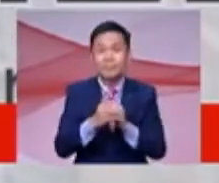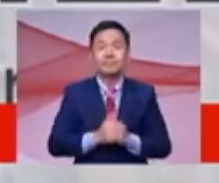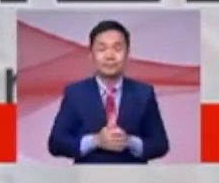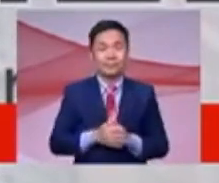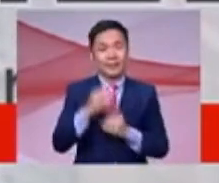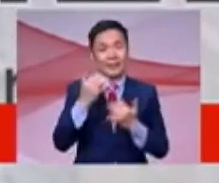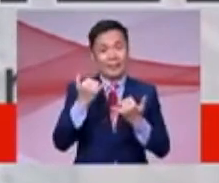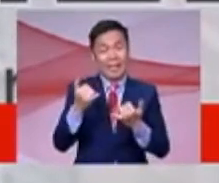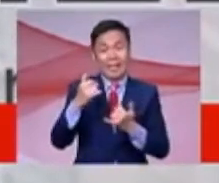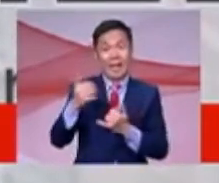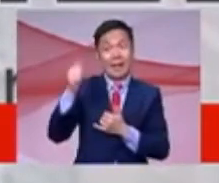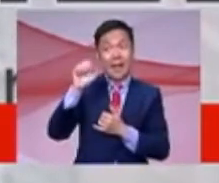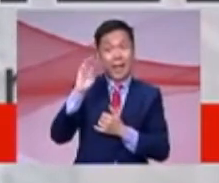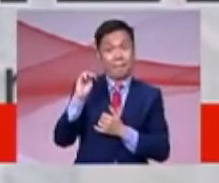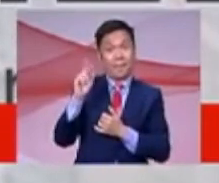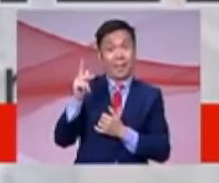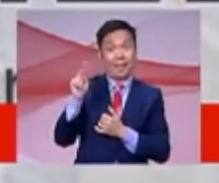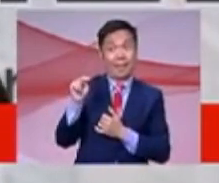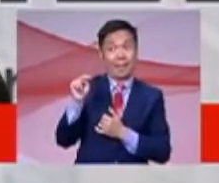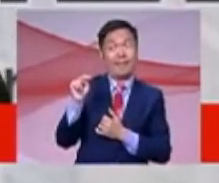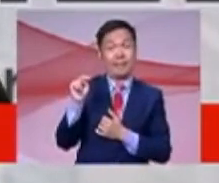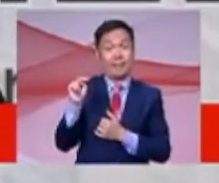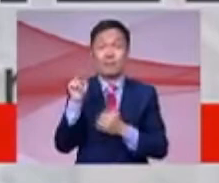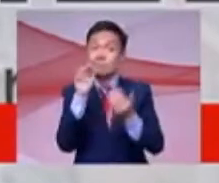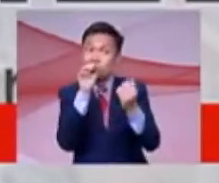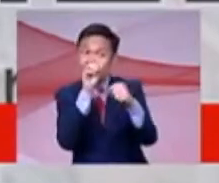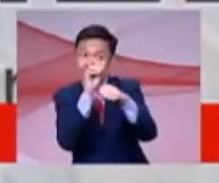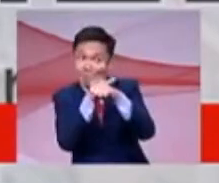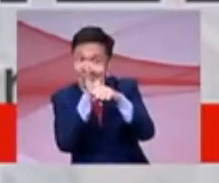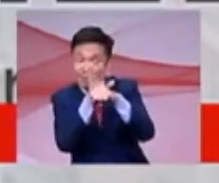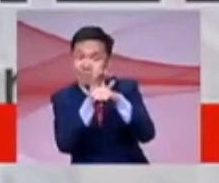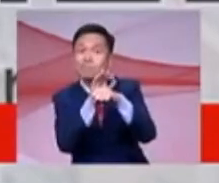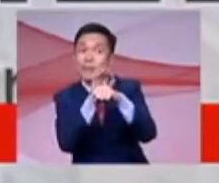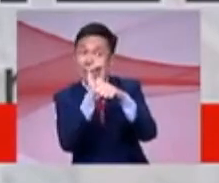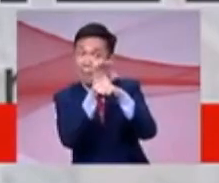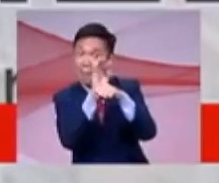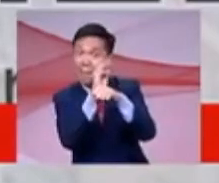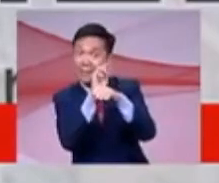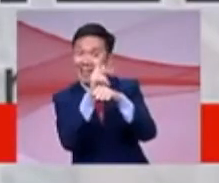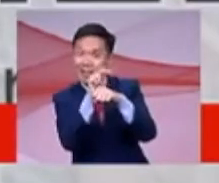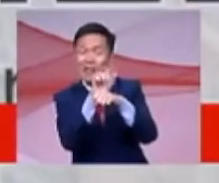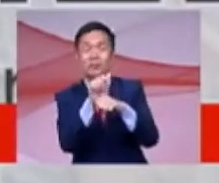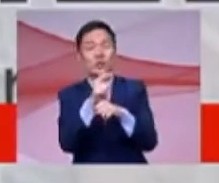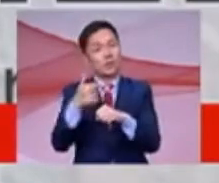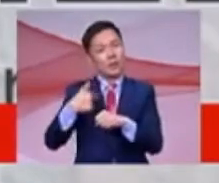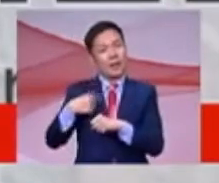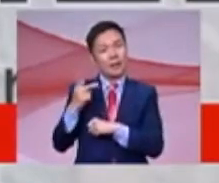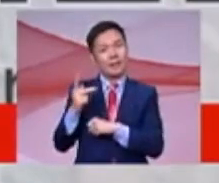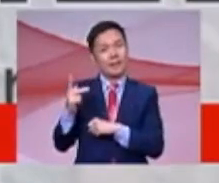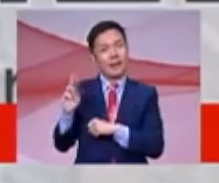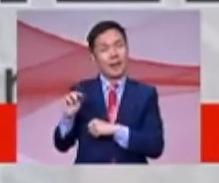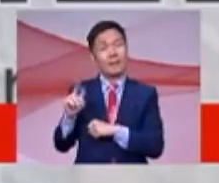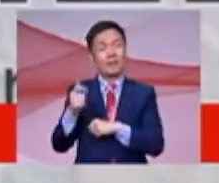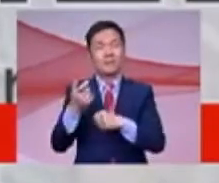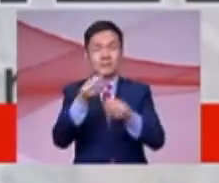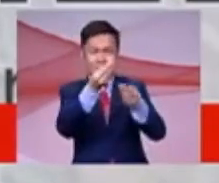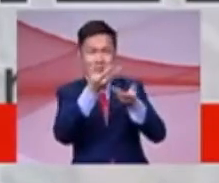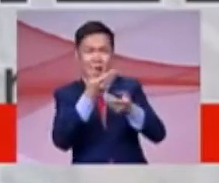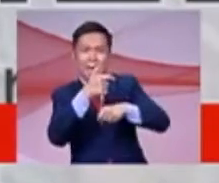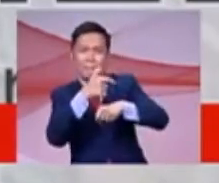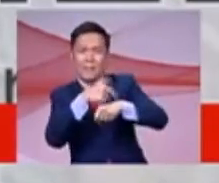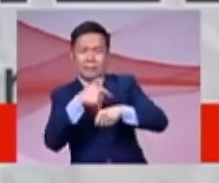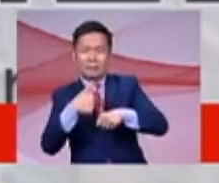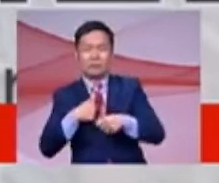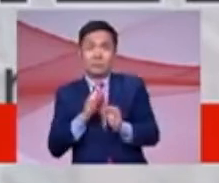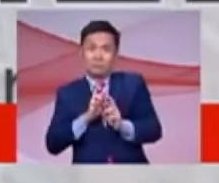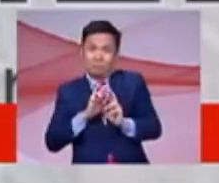menasihatkan MKN untuk memberi peluang kepada Kementerian Kesihatan ruang masa untuk